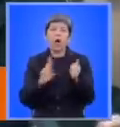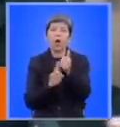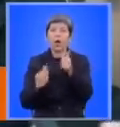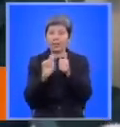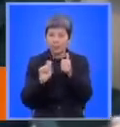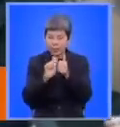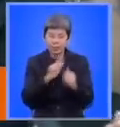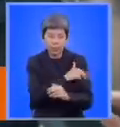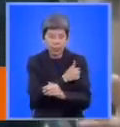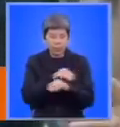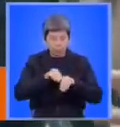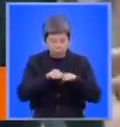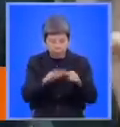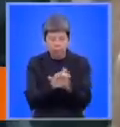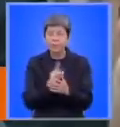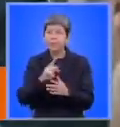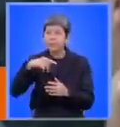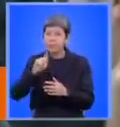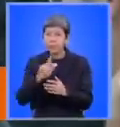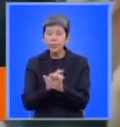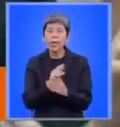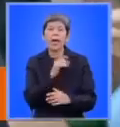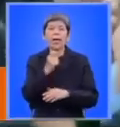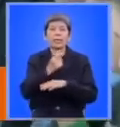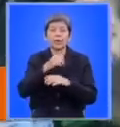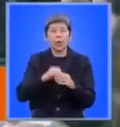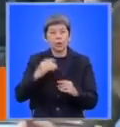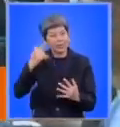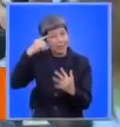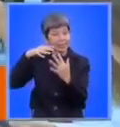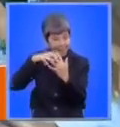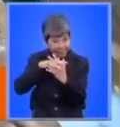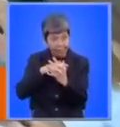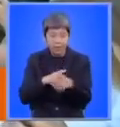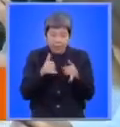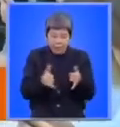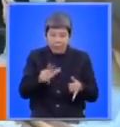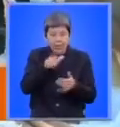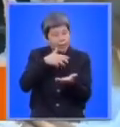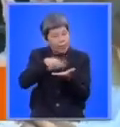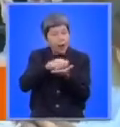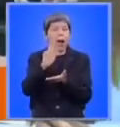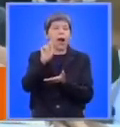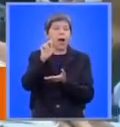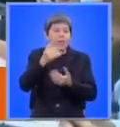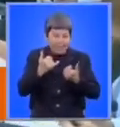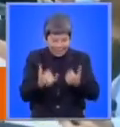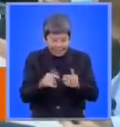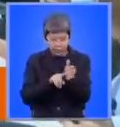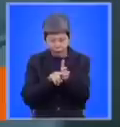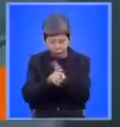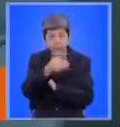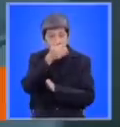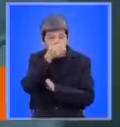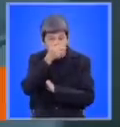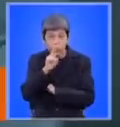รมควบคุมโรคนายแพทย์เกียรติภูมิวงรจิตค่ะอธิบดีกรมสุขภาพจิตเป็นผู้แถลงข่าวประจำวันนะคะสำหรับสถานการณ์เชื้อไวรัสโคโรนา